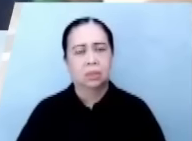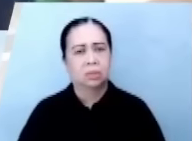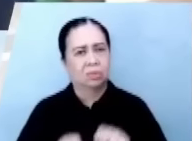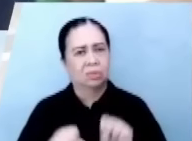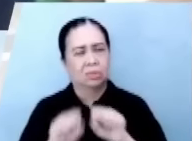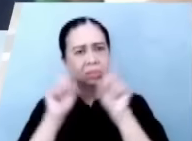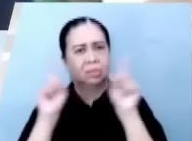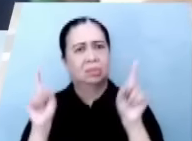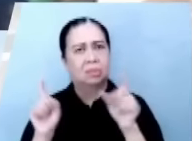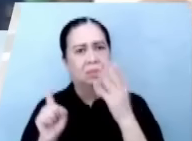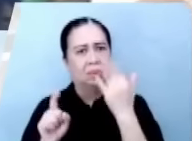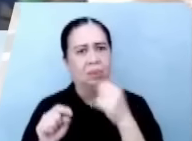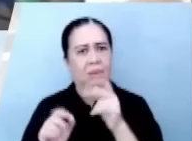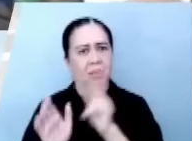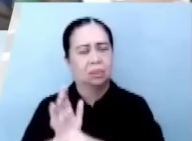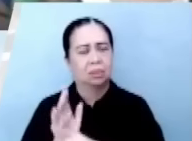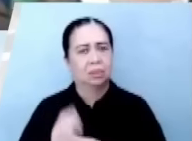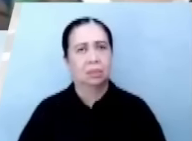ganun?